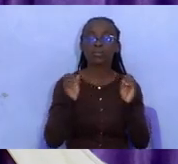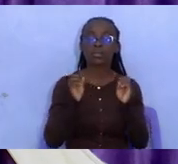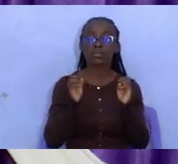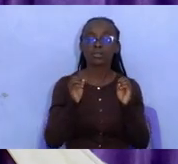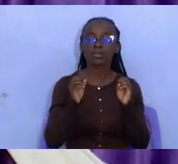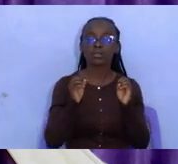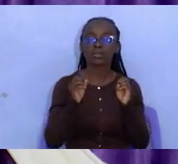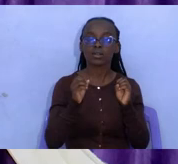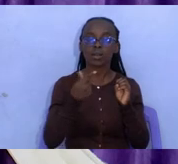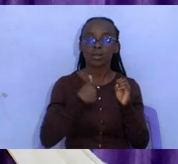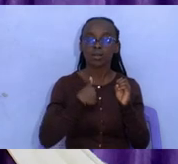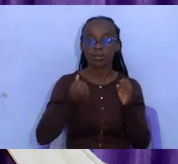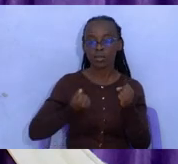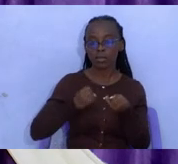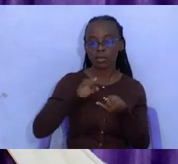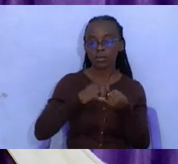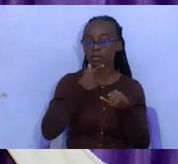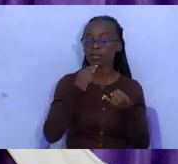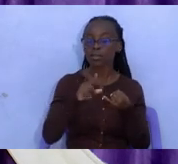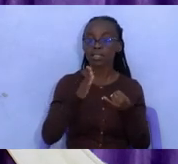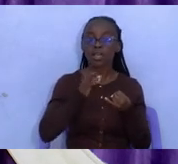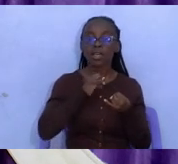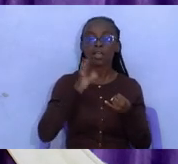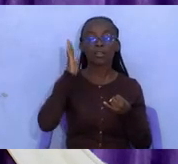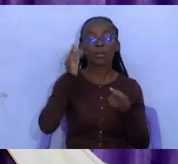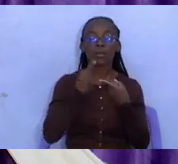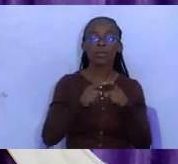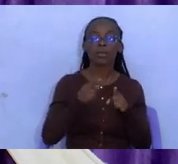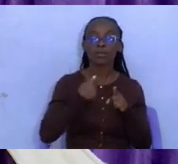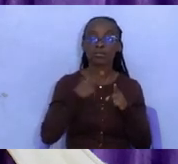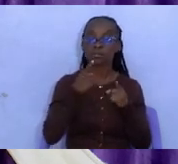Mimi ni mke wake, sawa najua, lakini wacha tu nitamwambia.